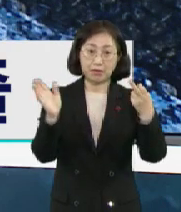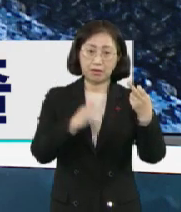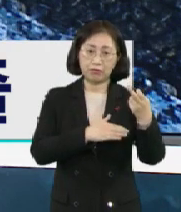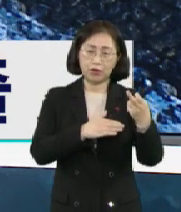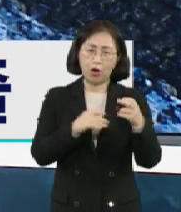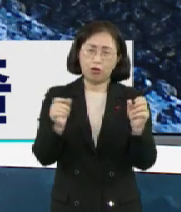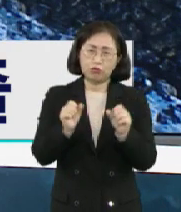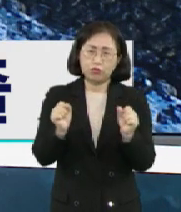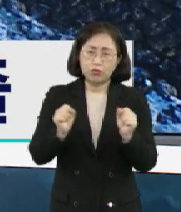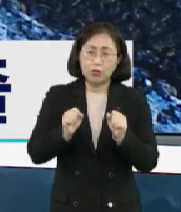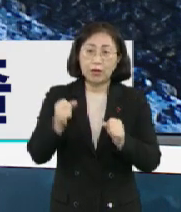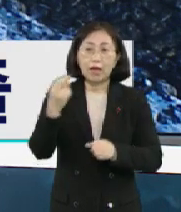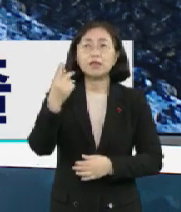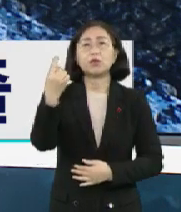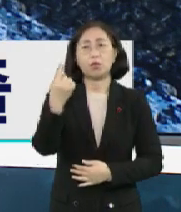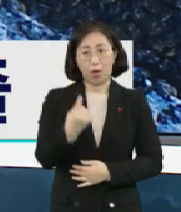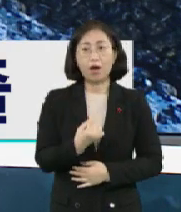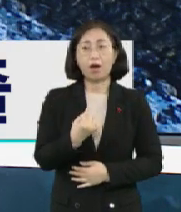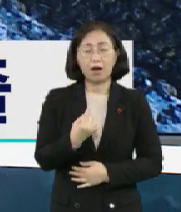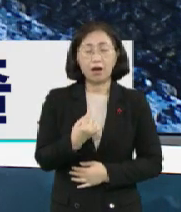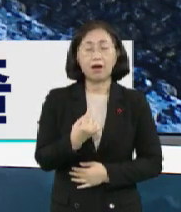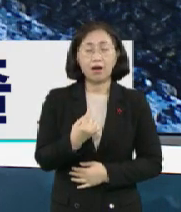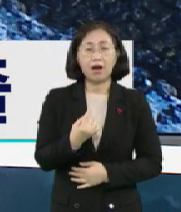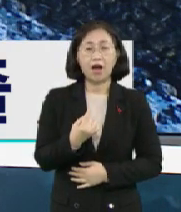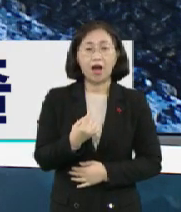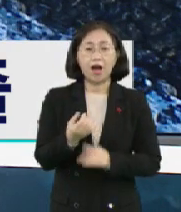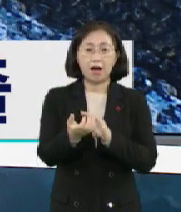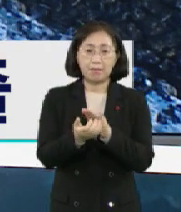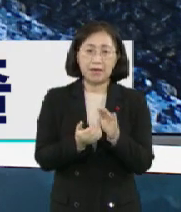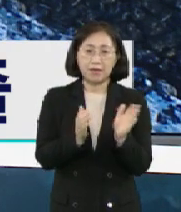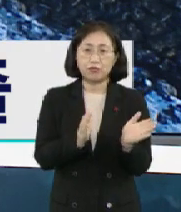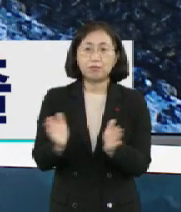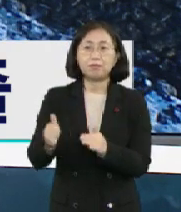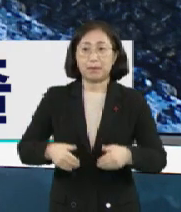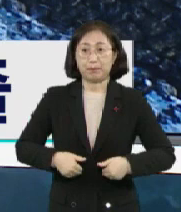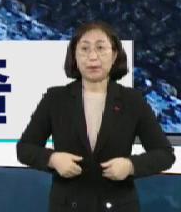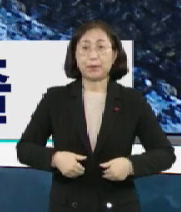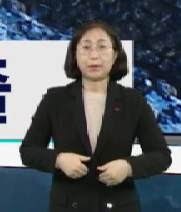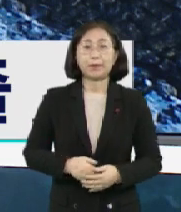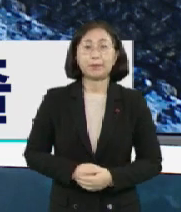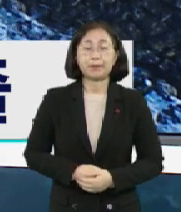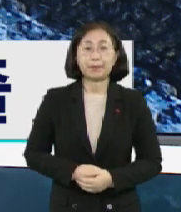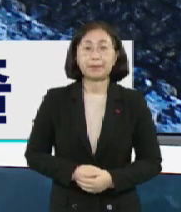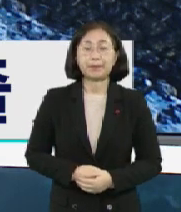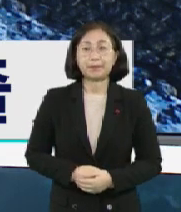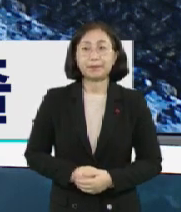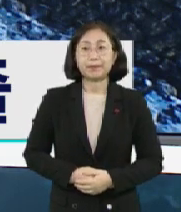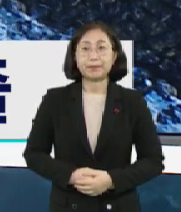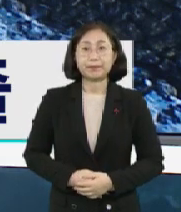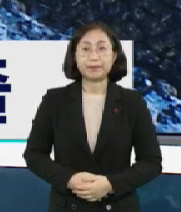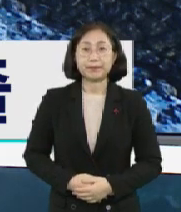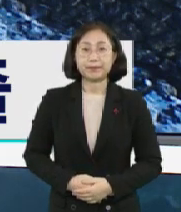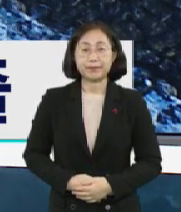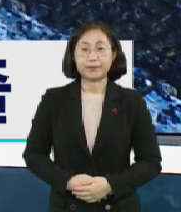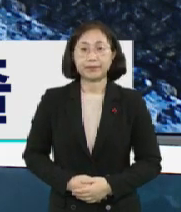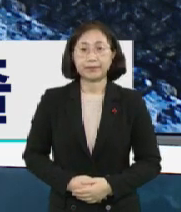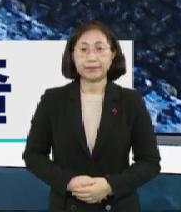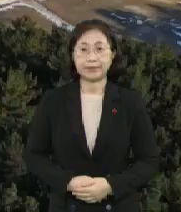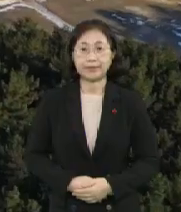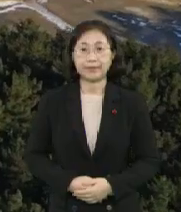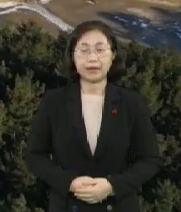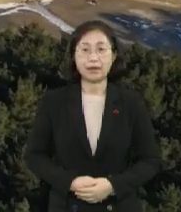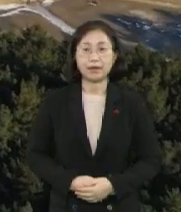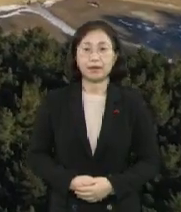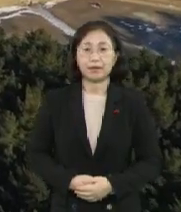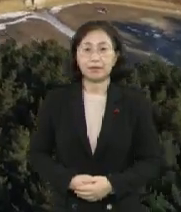새 및 한파가 다시 몰려올 것으로 예보돼 대비 단단히 하셔야겠습니다. 첫 소식 이수복 기자입니다.